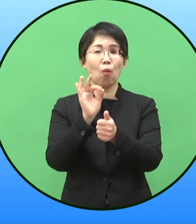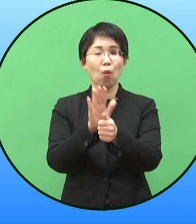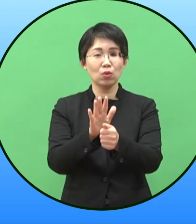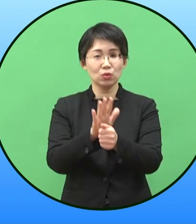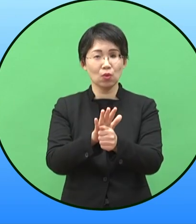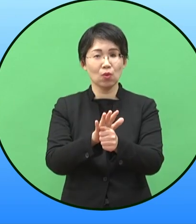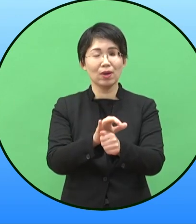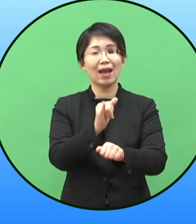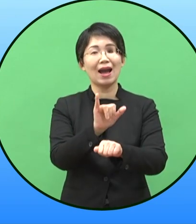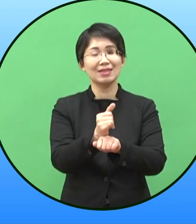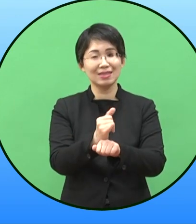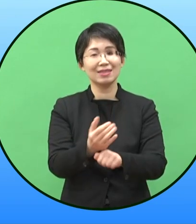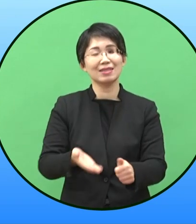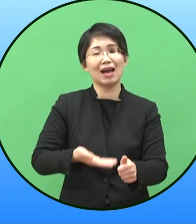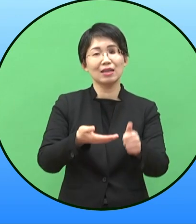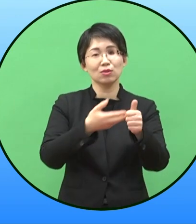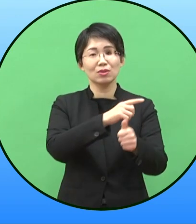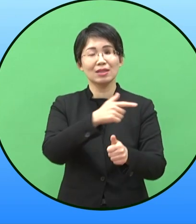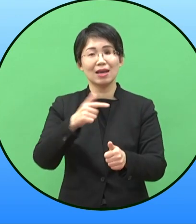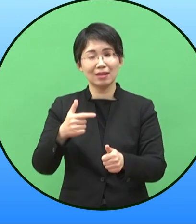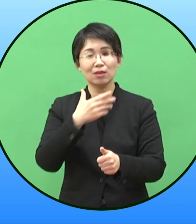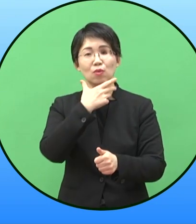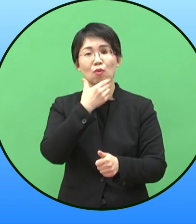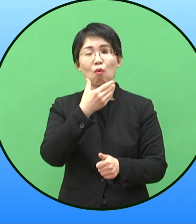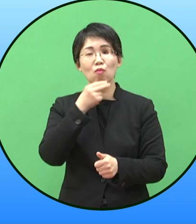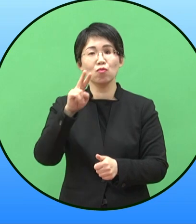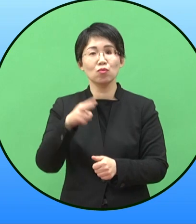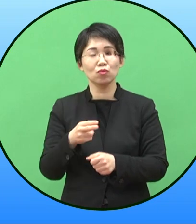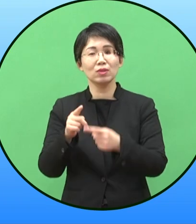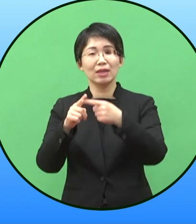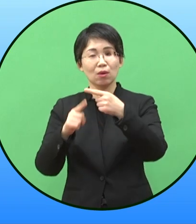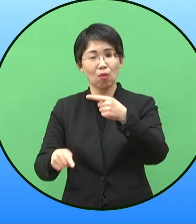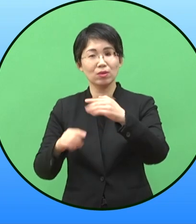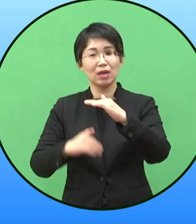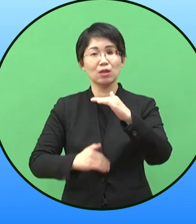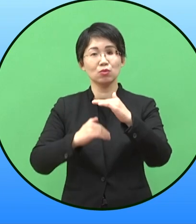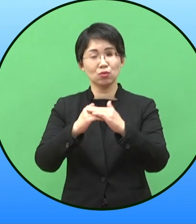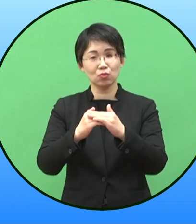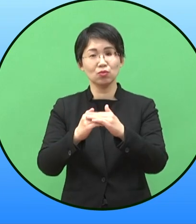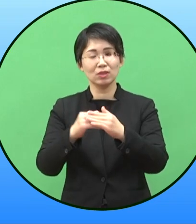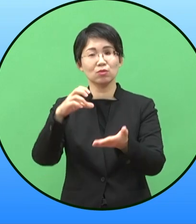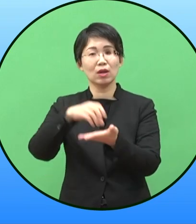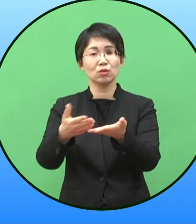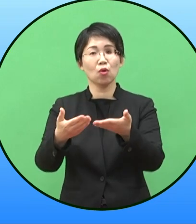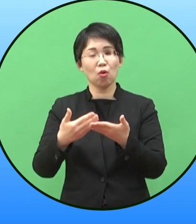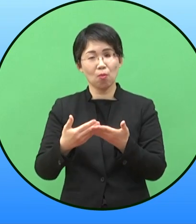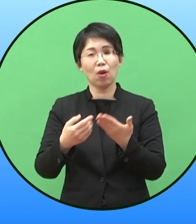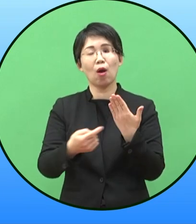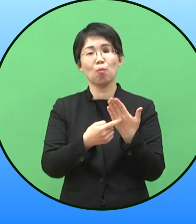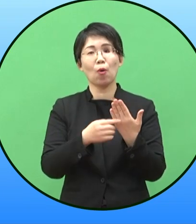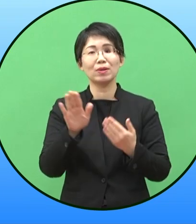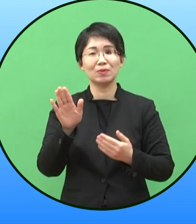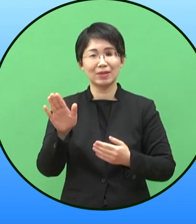材育成や福利厚生の充実が受賞のポイントとなりました。